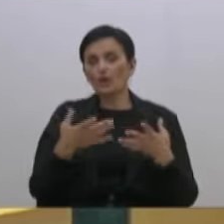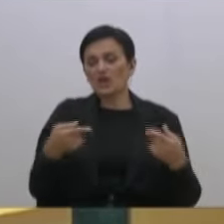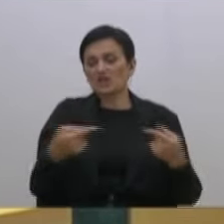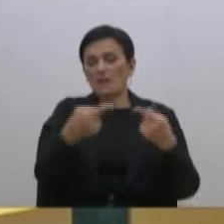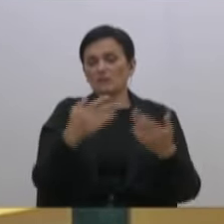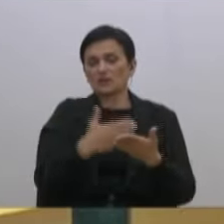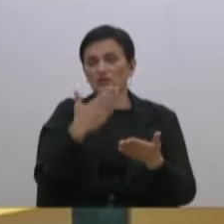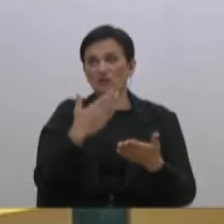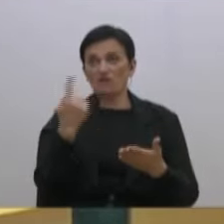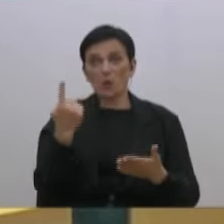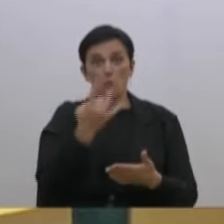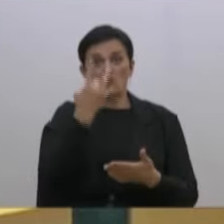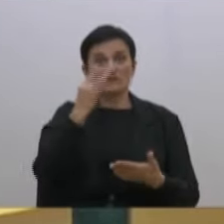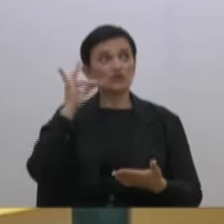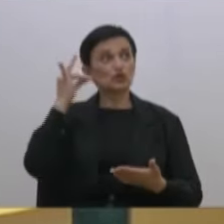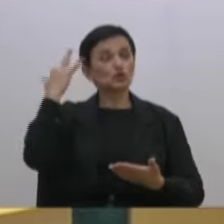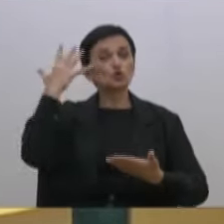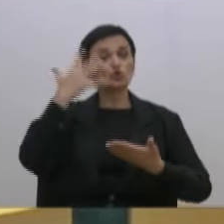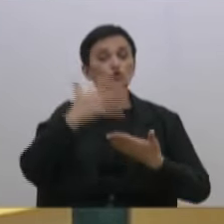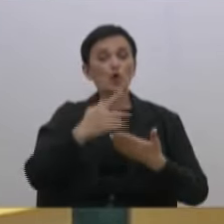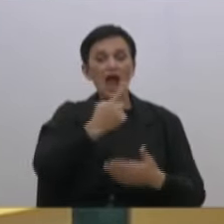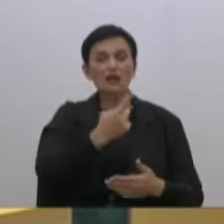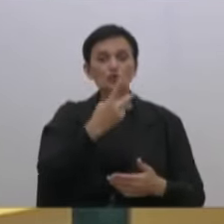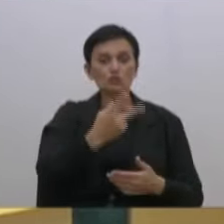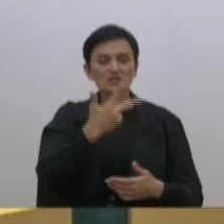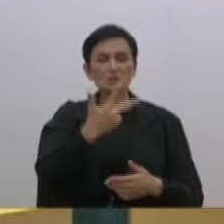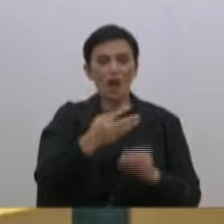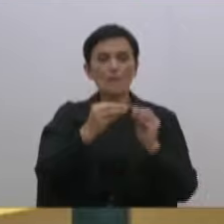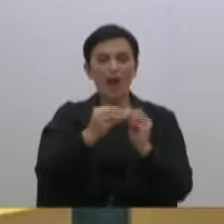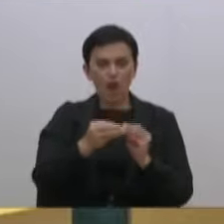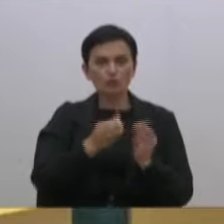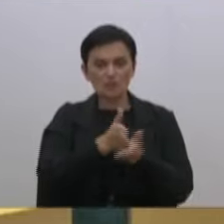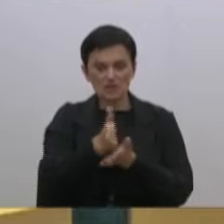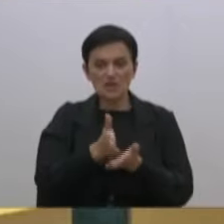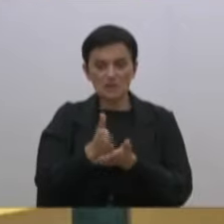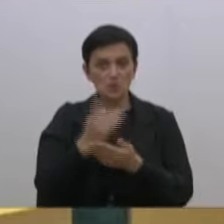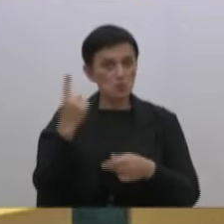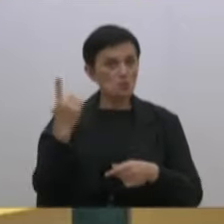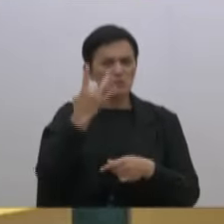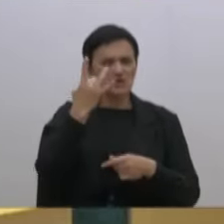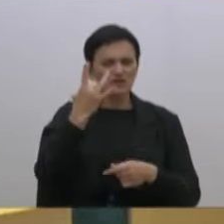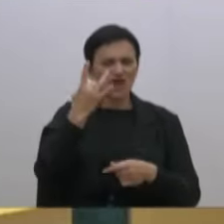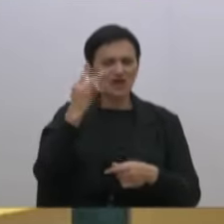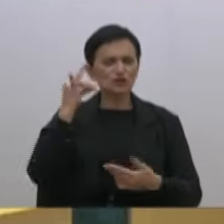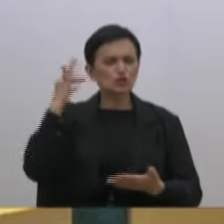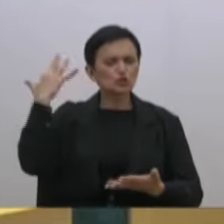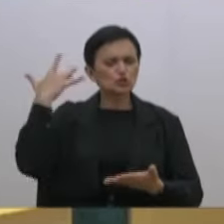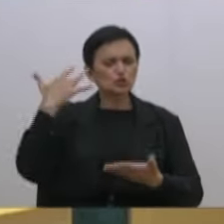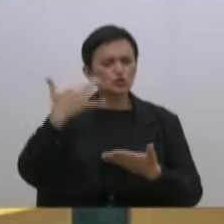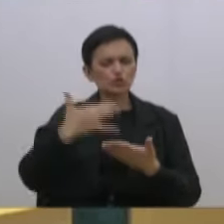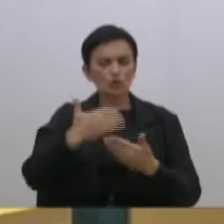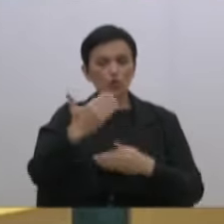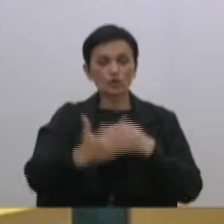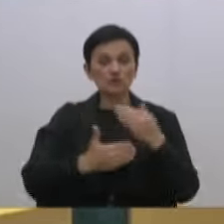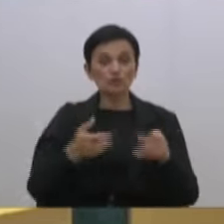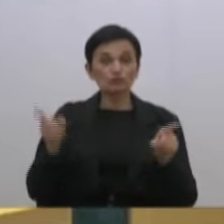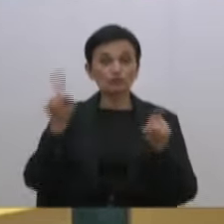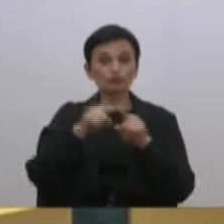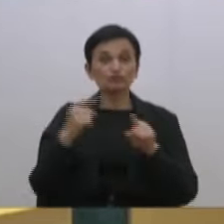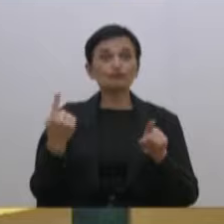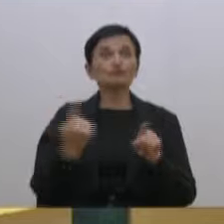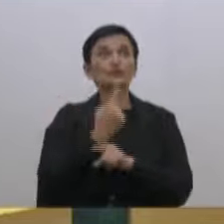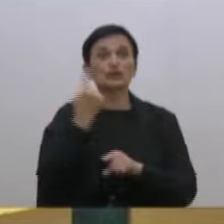რომ პირველად ისტორიაში ხდება რაღაც ერთი, მეორე, მესამე, მეხუთე, მეათე მიმართულებით. პირველად ისტორიაში ხდება ის, რომ წარმატება, უპრეცედენტო